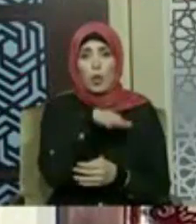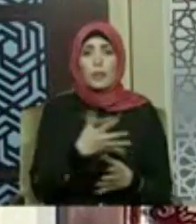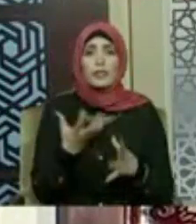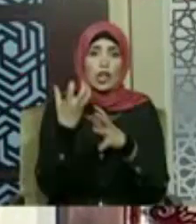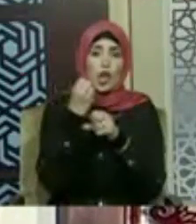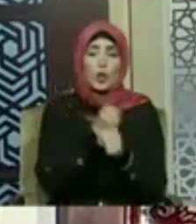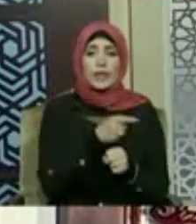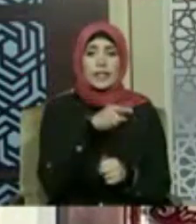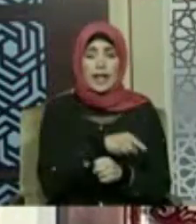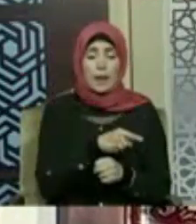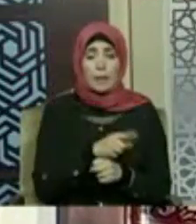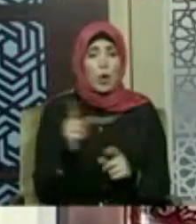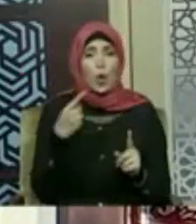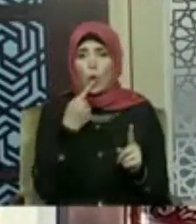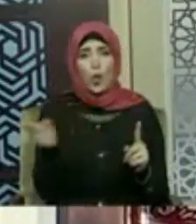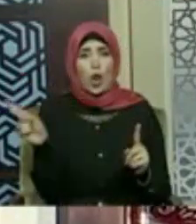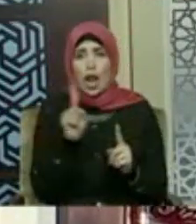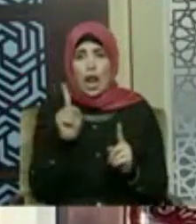وننفي عنها،